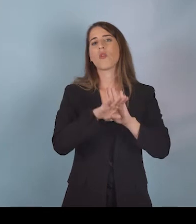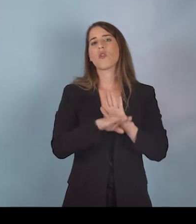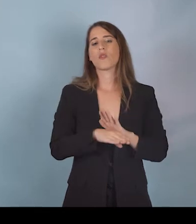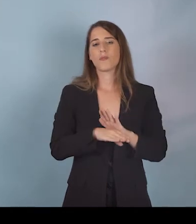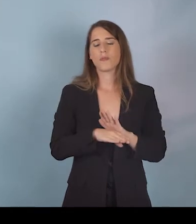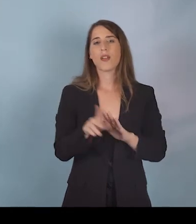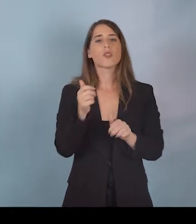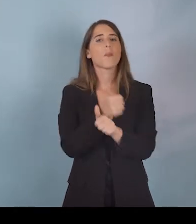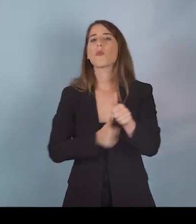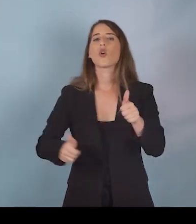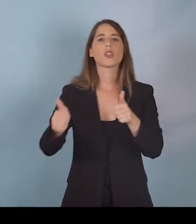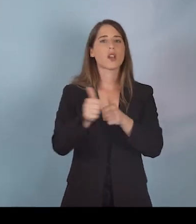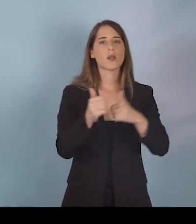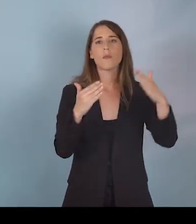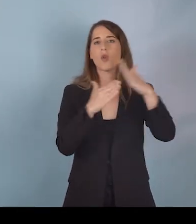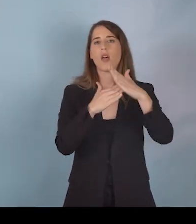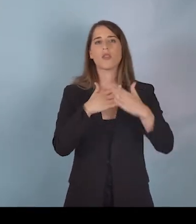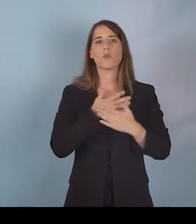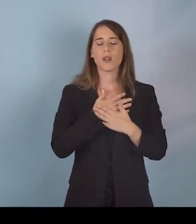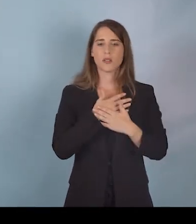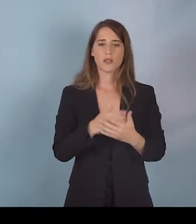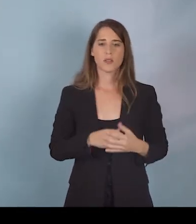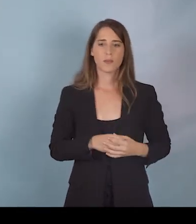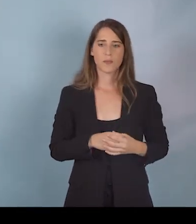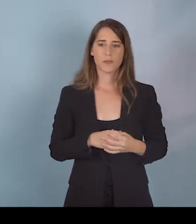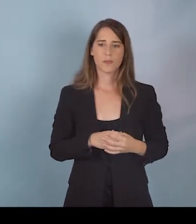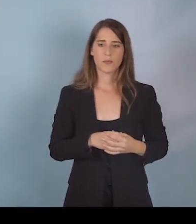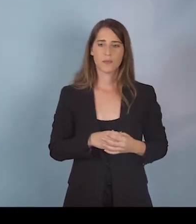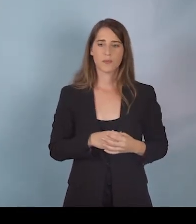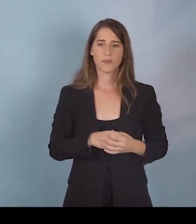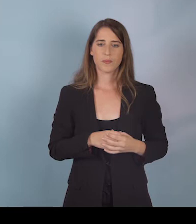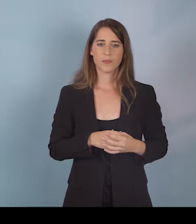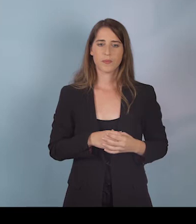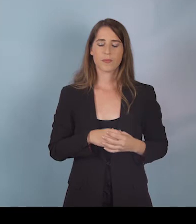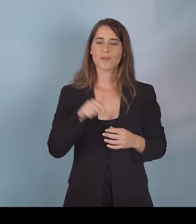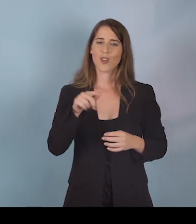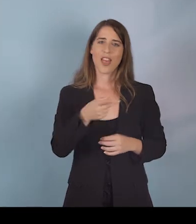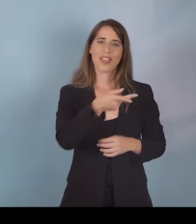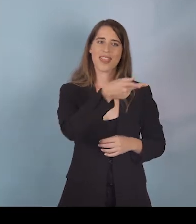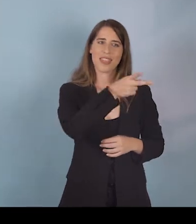χρόνου και που είναι μία από τις προτεραιότητες της Προέδρους μας, της κυρίας Βόντερ Λάιεν.